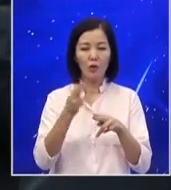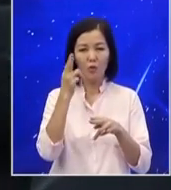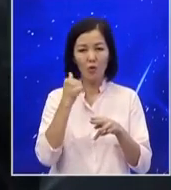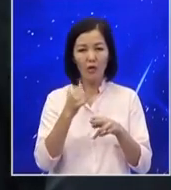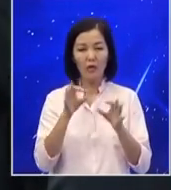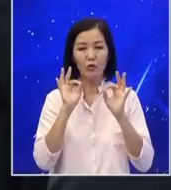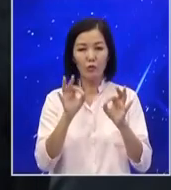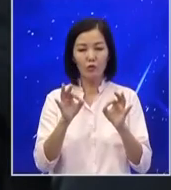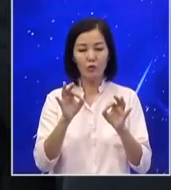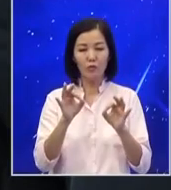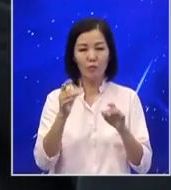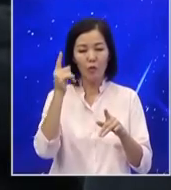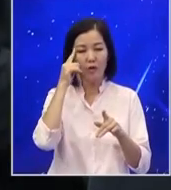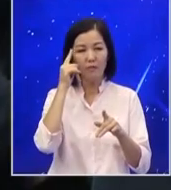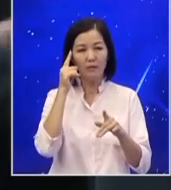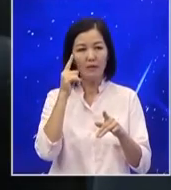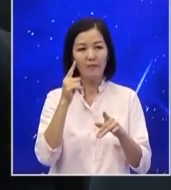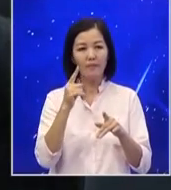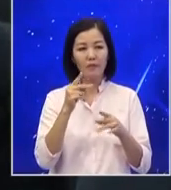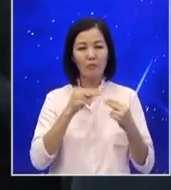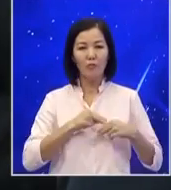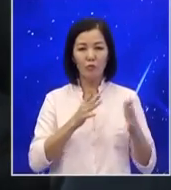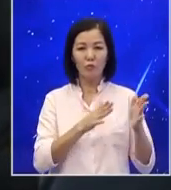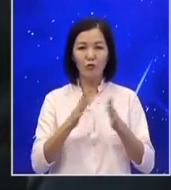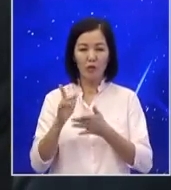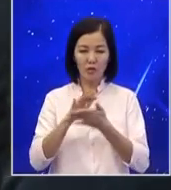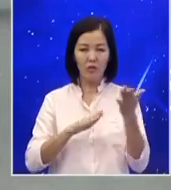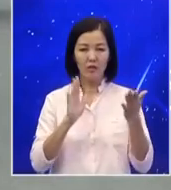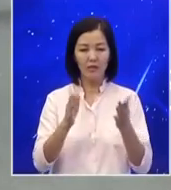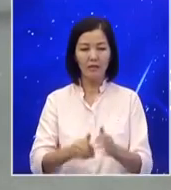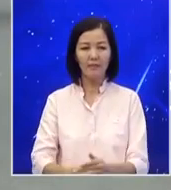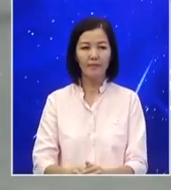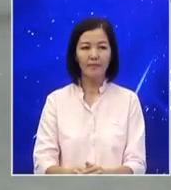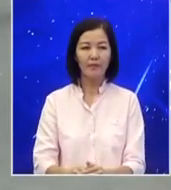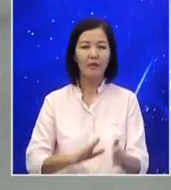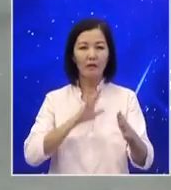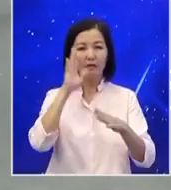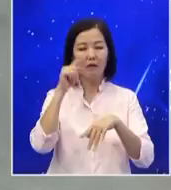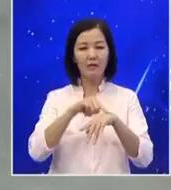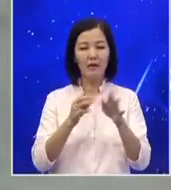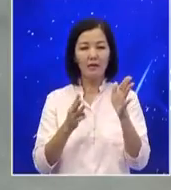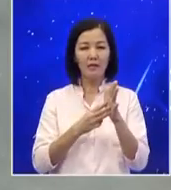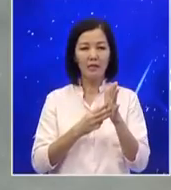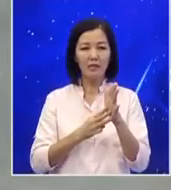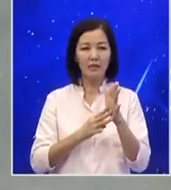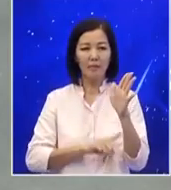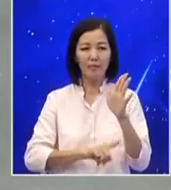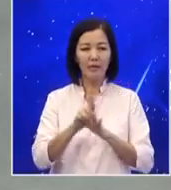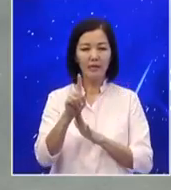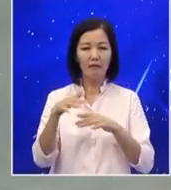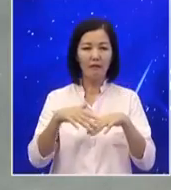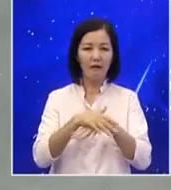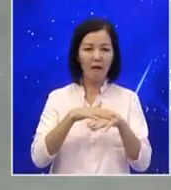тиімді деп санаймыз. Сондықтан бұл жұмыс тұрақты жасалатын болады. Таңғы 8 болса да жергілікті халық